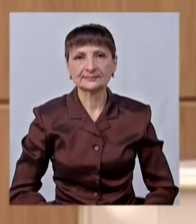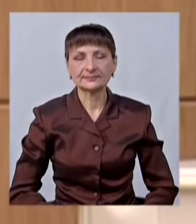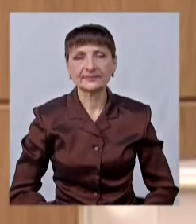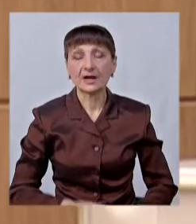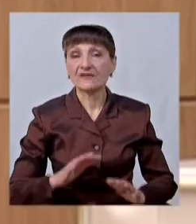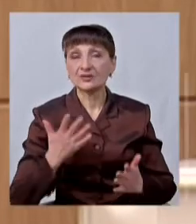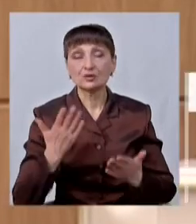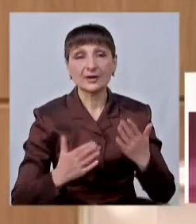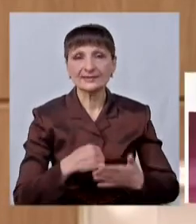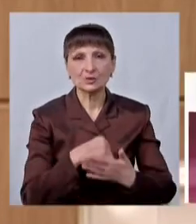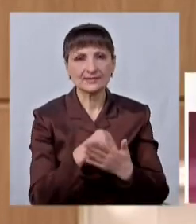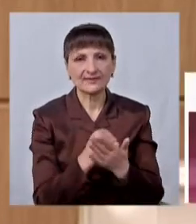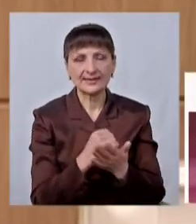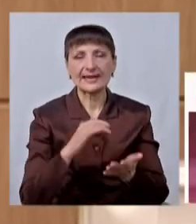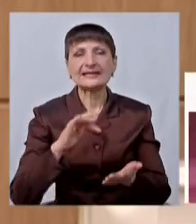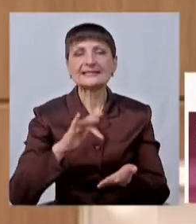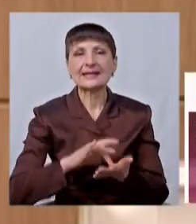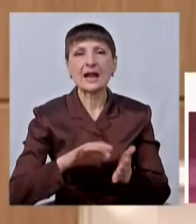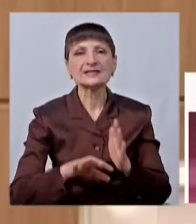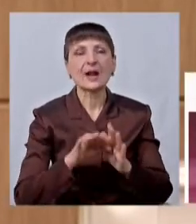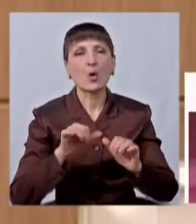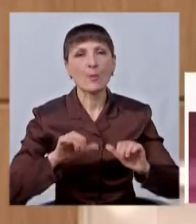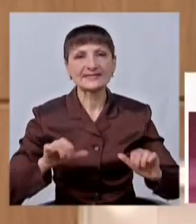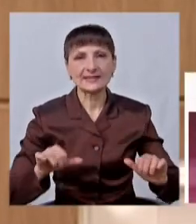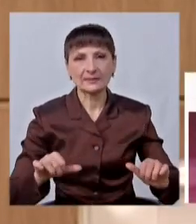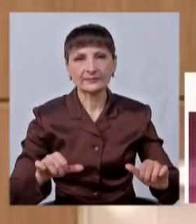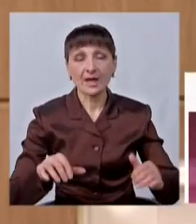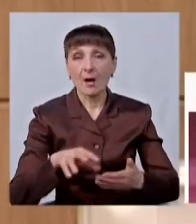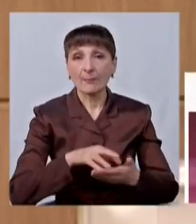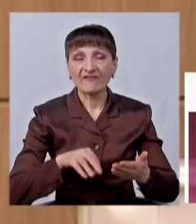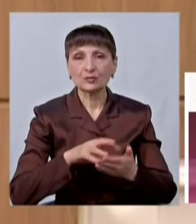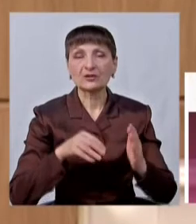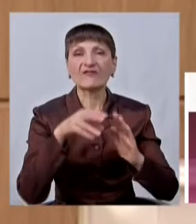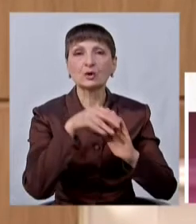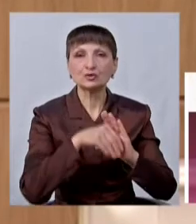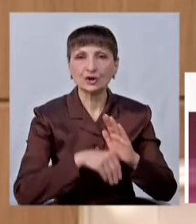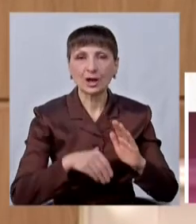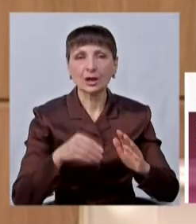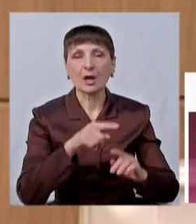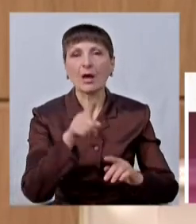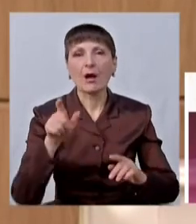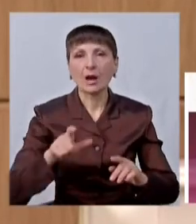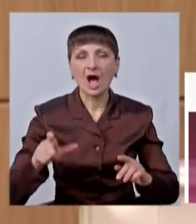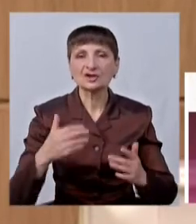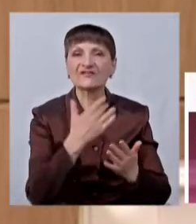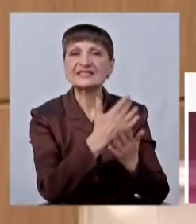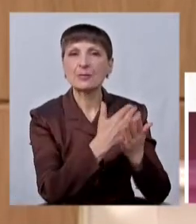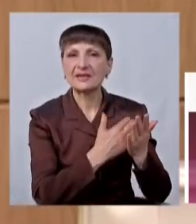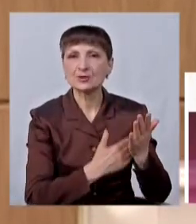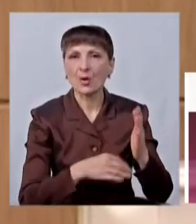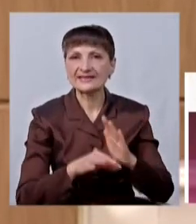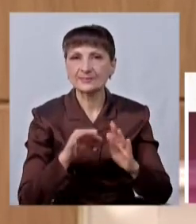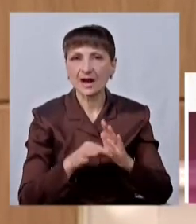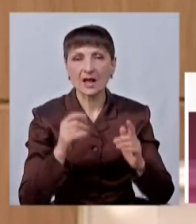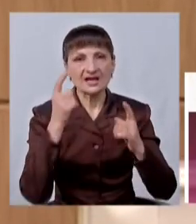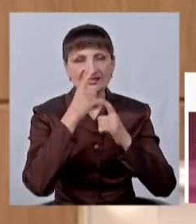В случае установления Центральной избирательной комиссии повторного включения отдельных граждан в списки избирателей,